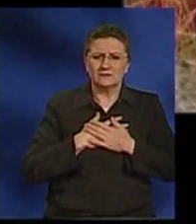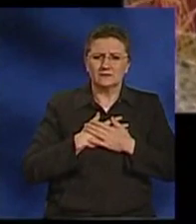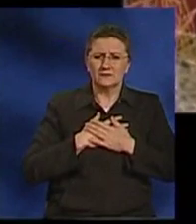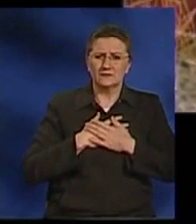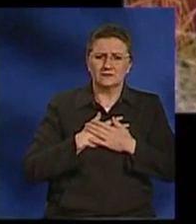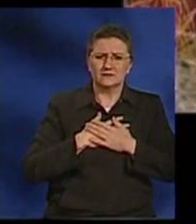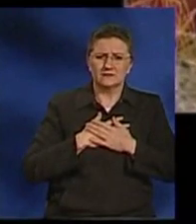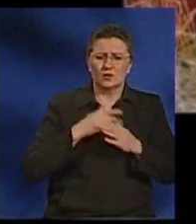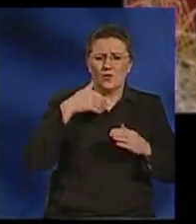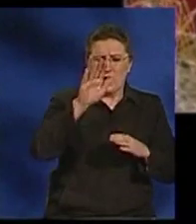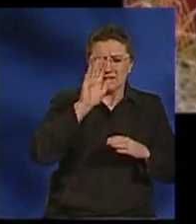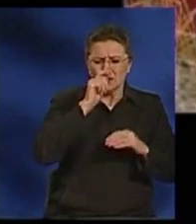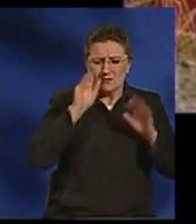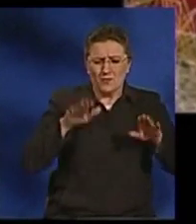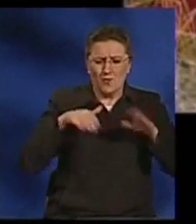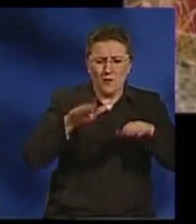Не лети прочь.